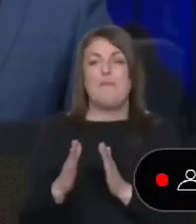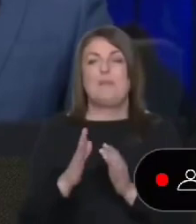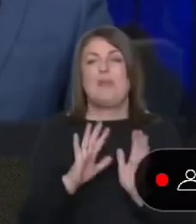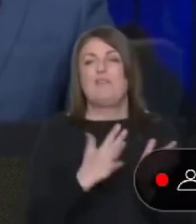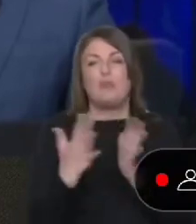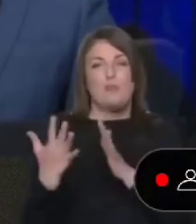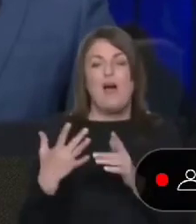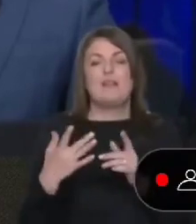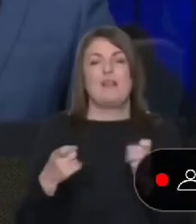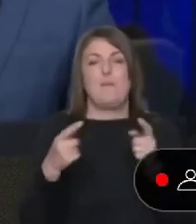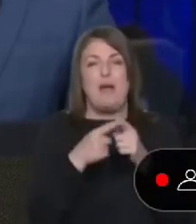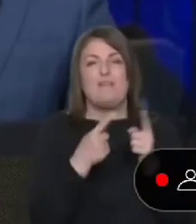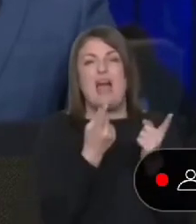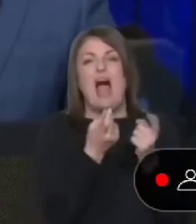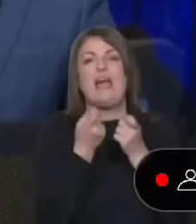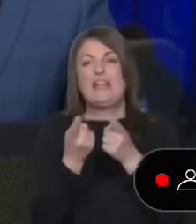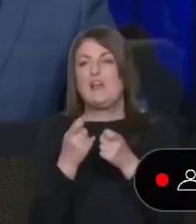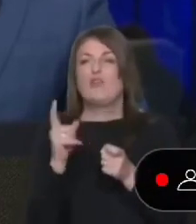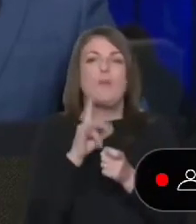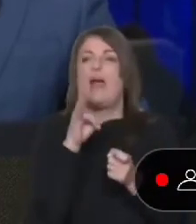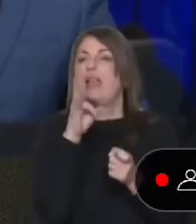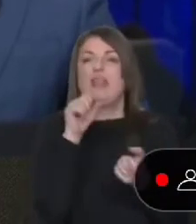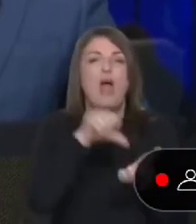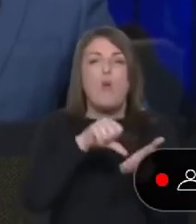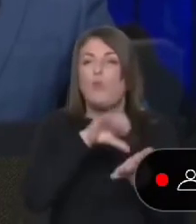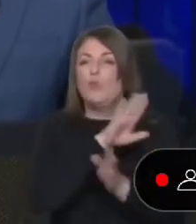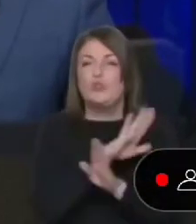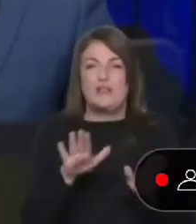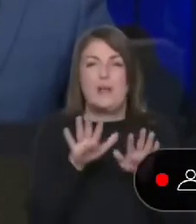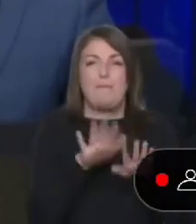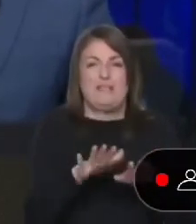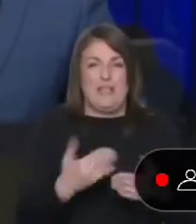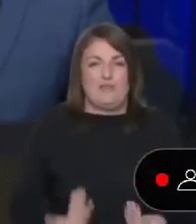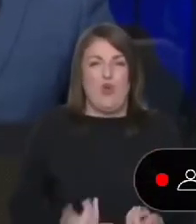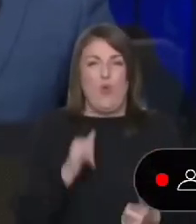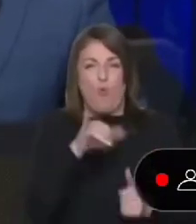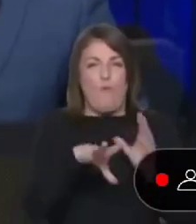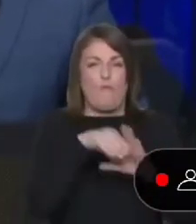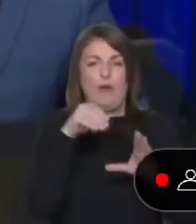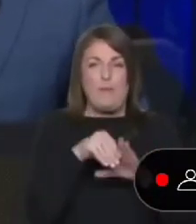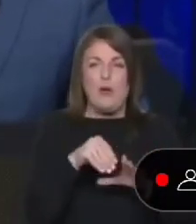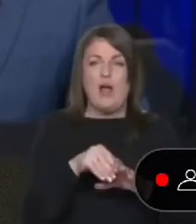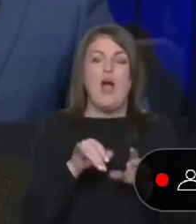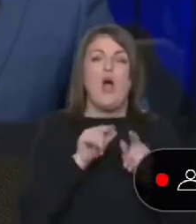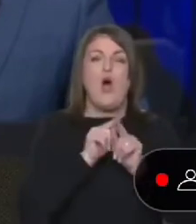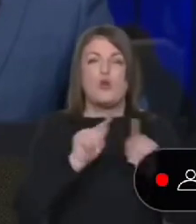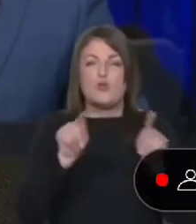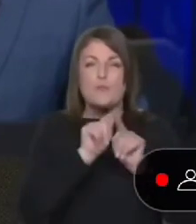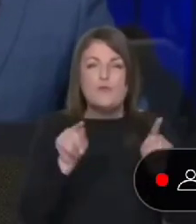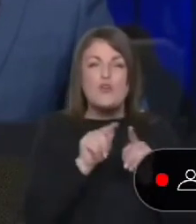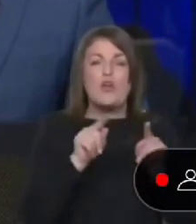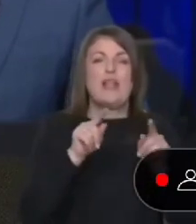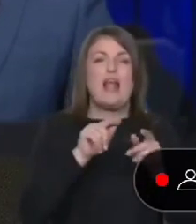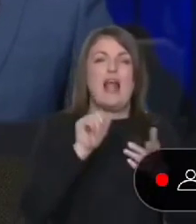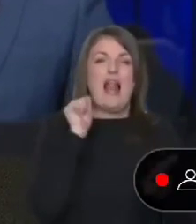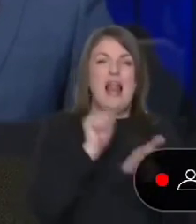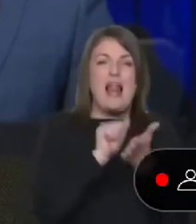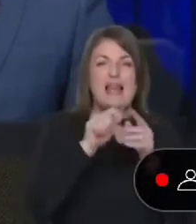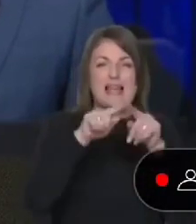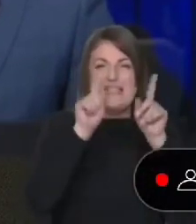там певна агітація щодо не участі місцевих мешканців у виборах розповсюджують листівки